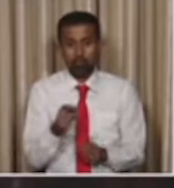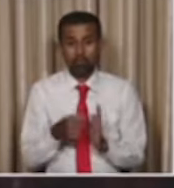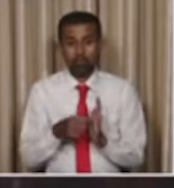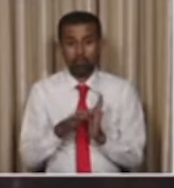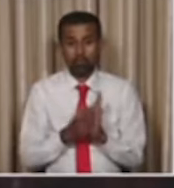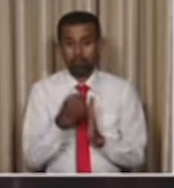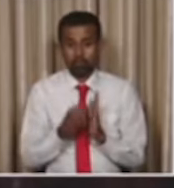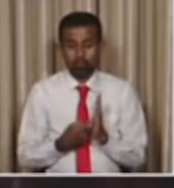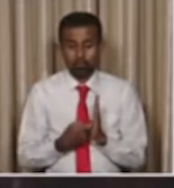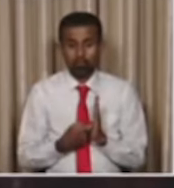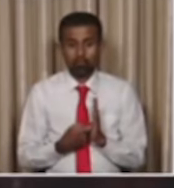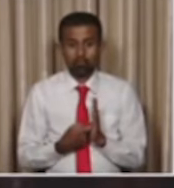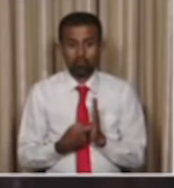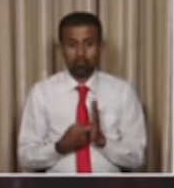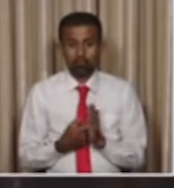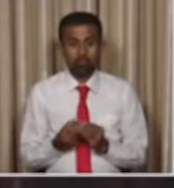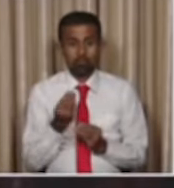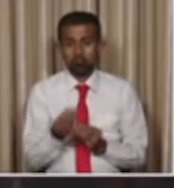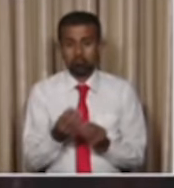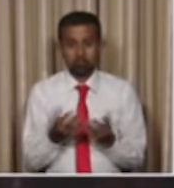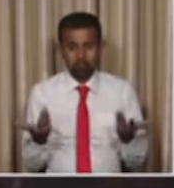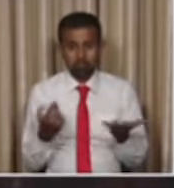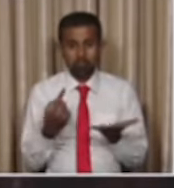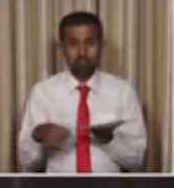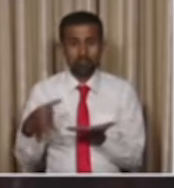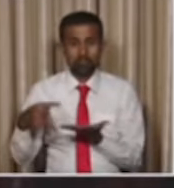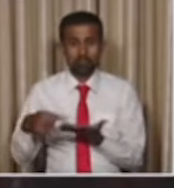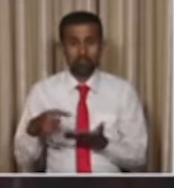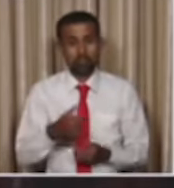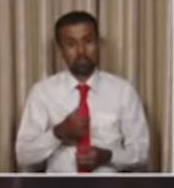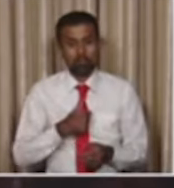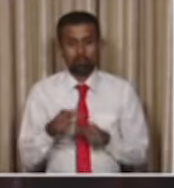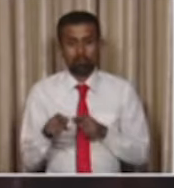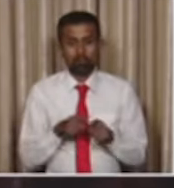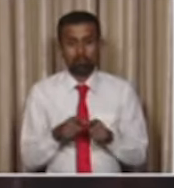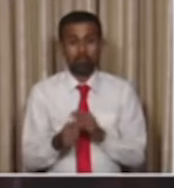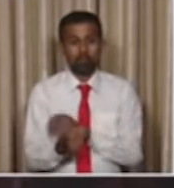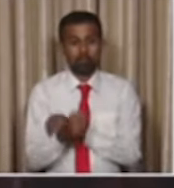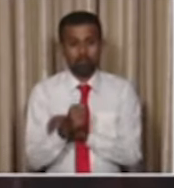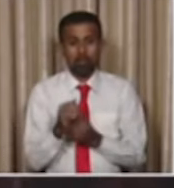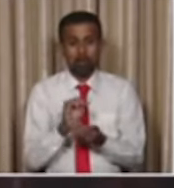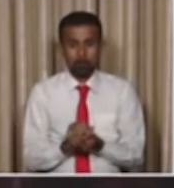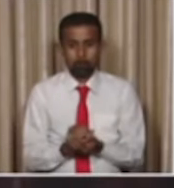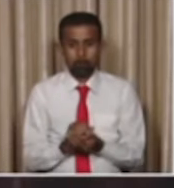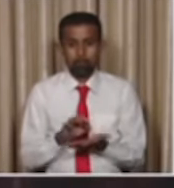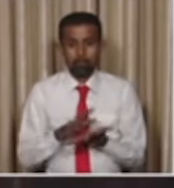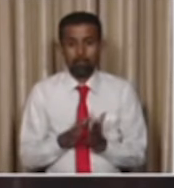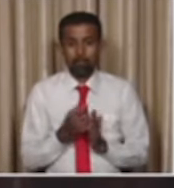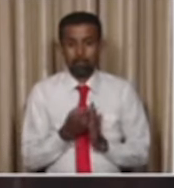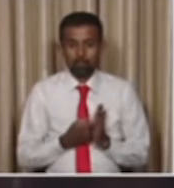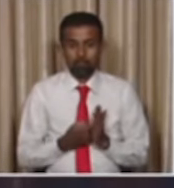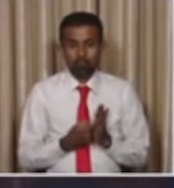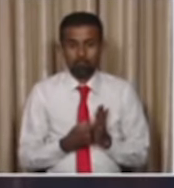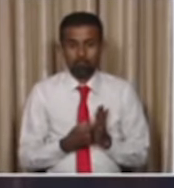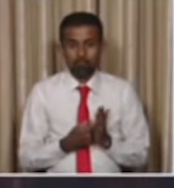නියෝග වලින් විවිධාන සලස්වා නැති කරුණු සඳහා තමයි කැමැති ආකාරයට අධිභාරයක් තියෙන්නේ. හැබැයි ස්ථාවර නියෝග වලින්